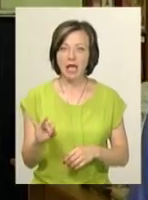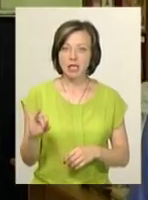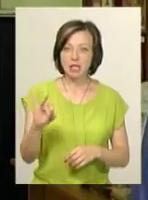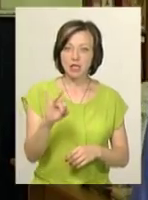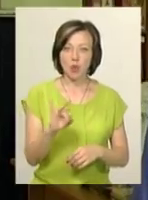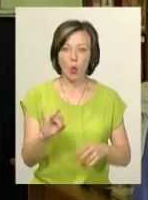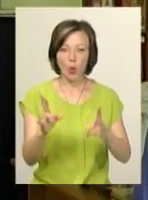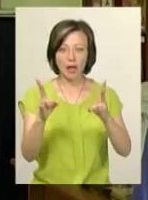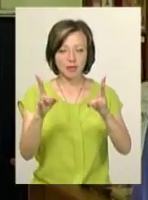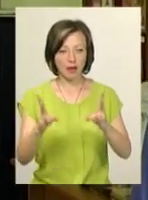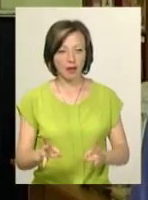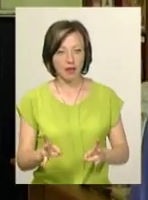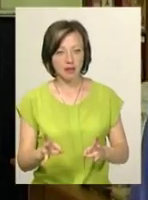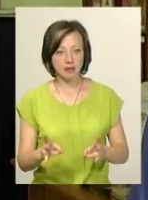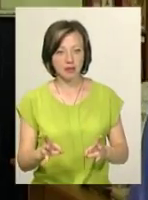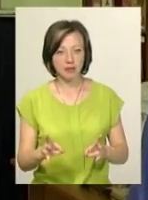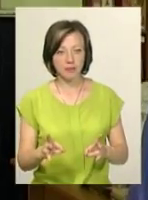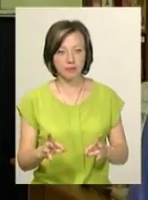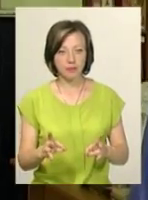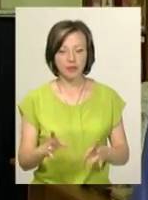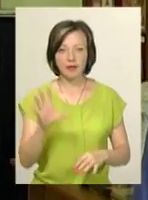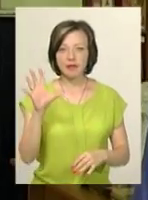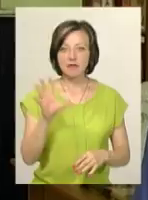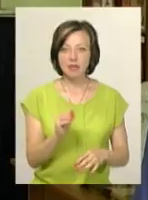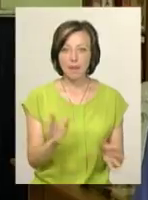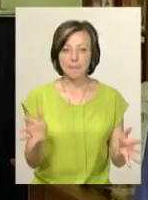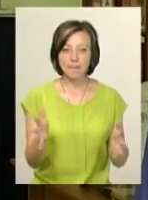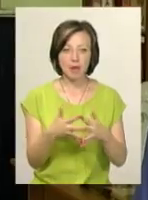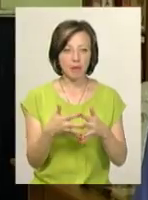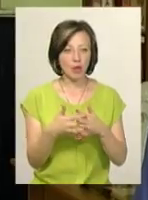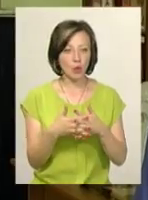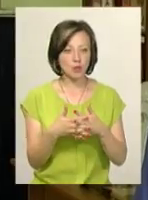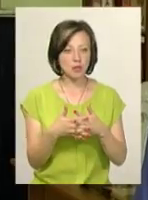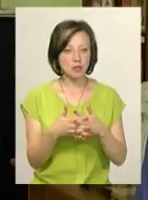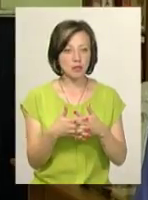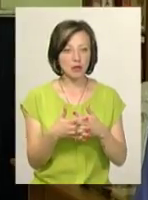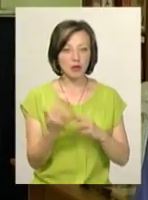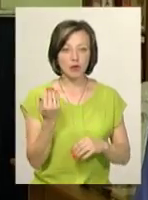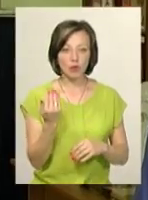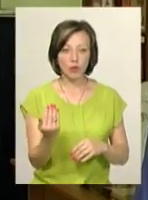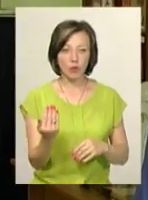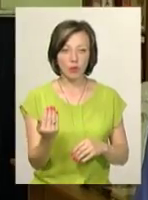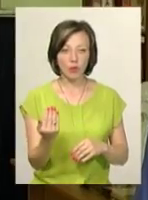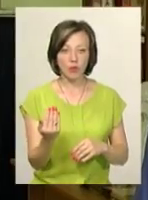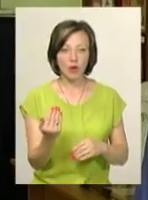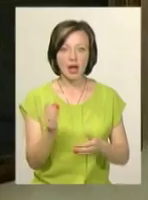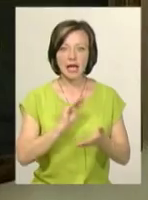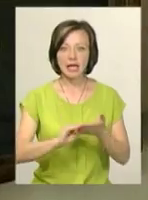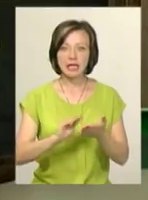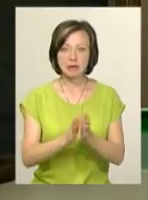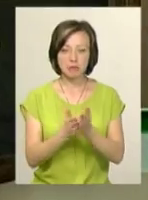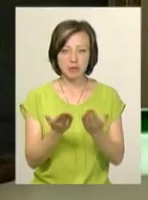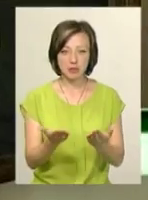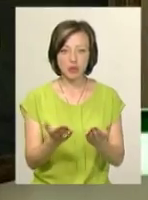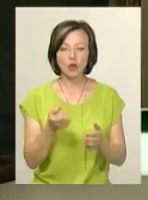історія, трагедія – все переплелося у його збірці. До